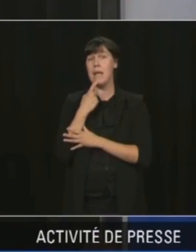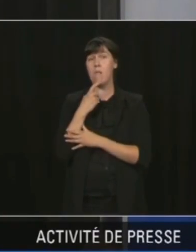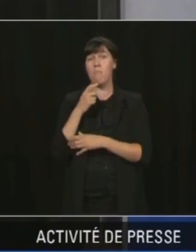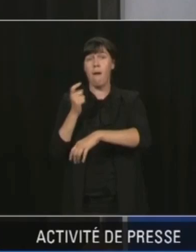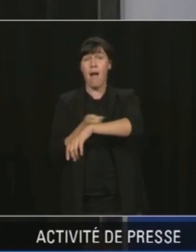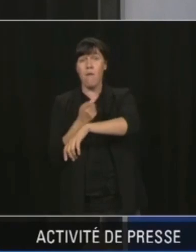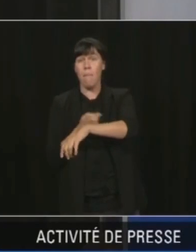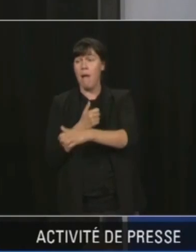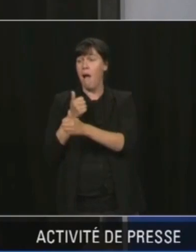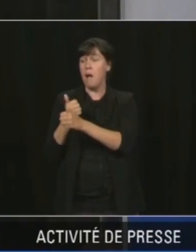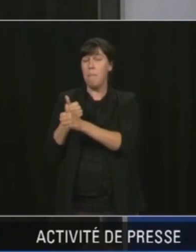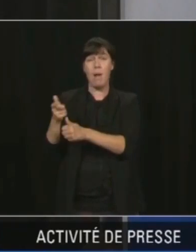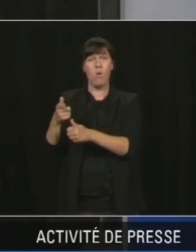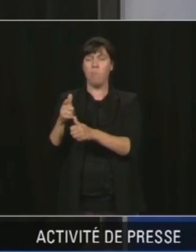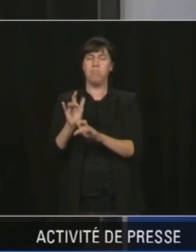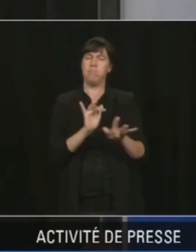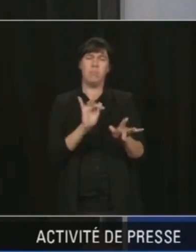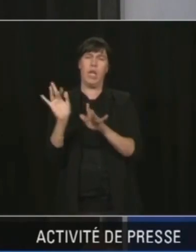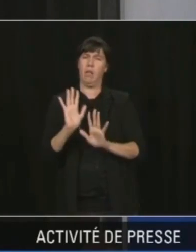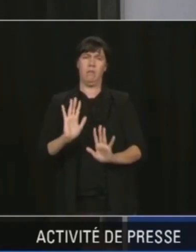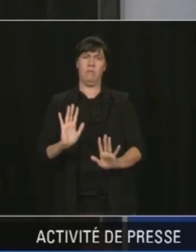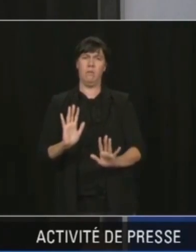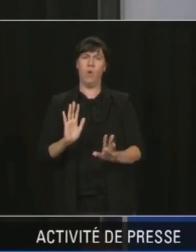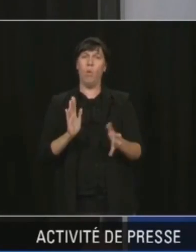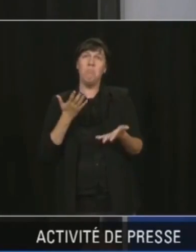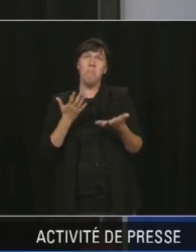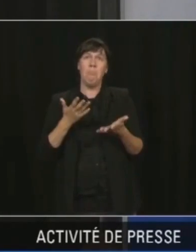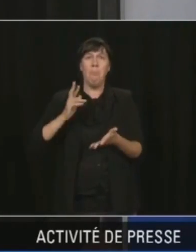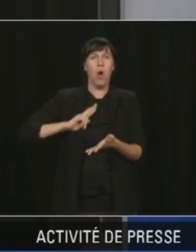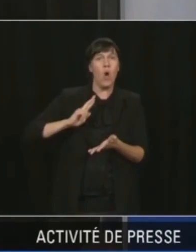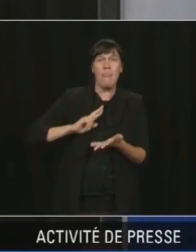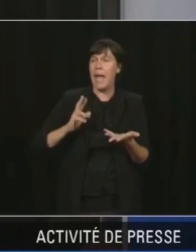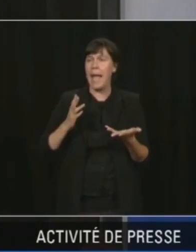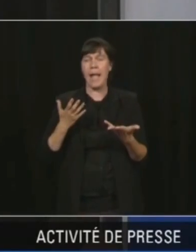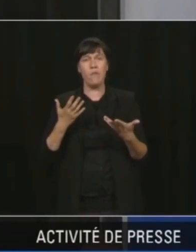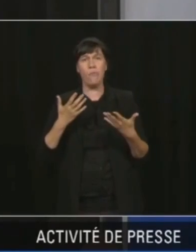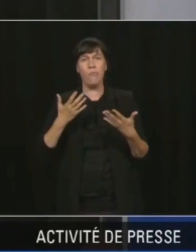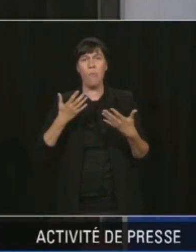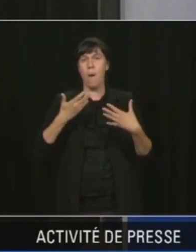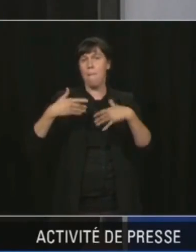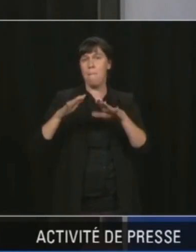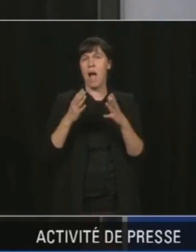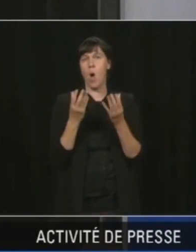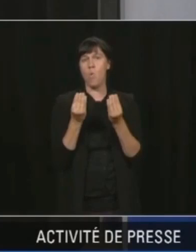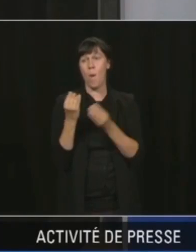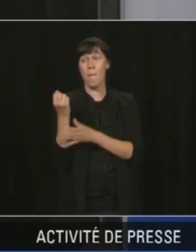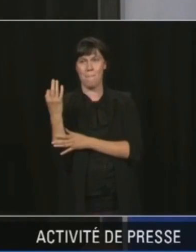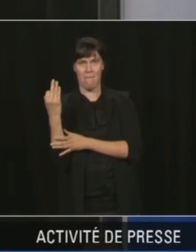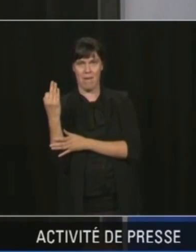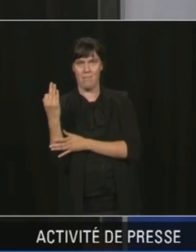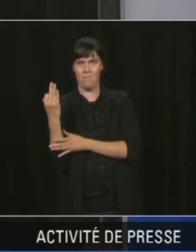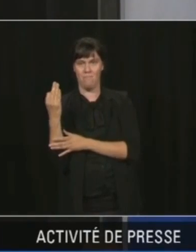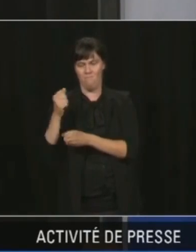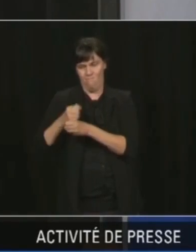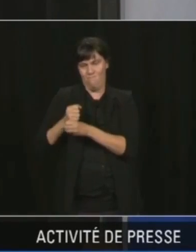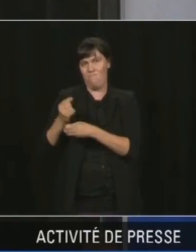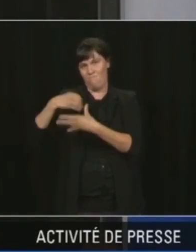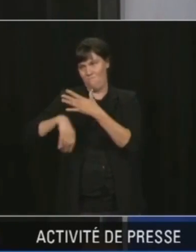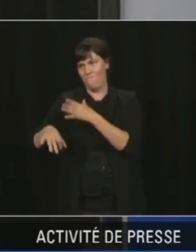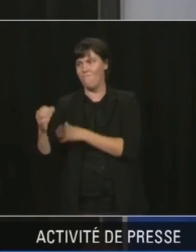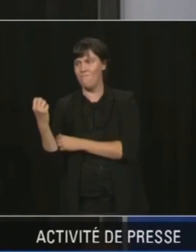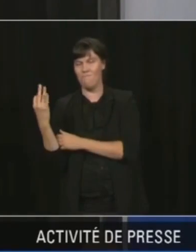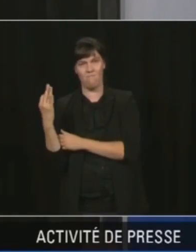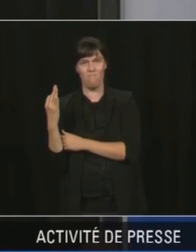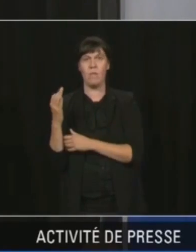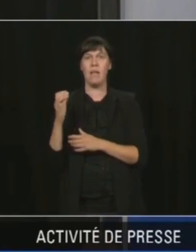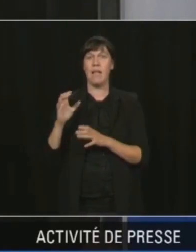à la retraite, soit qui ont quitté pour aller souvent dans le secteur privé. Donc, les infirmières qui ont quitté, qui acceptent